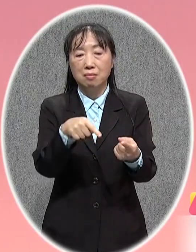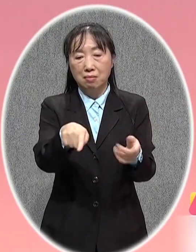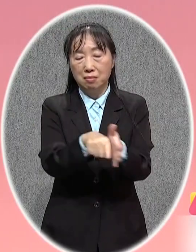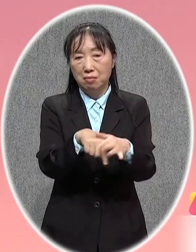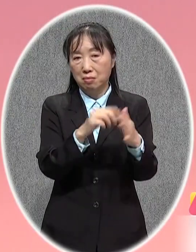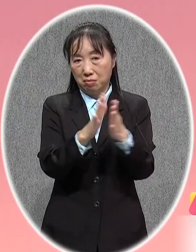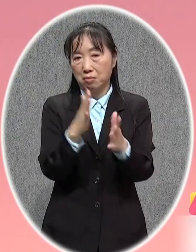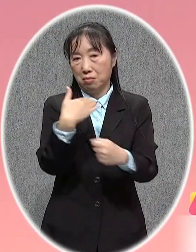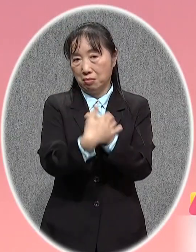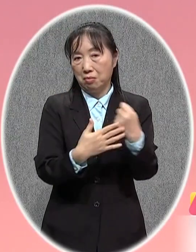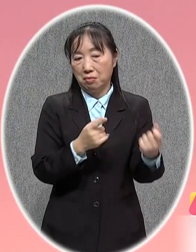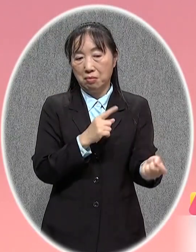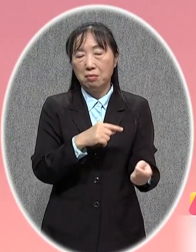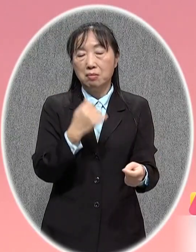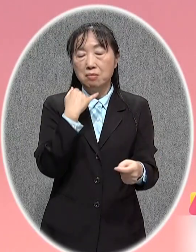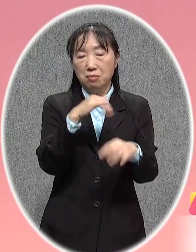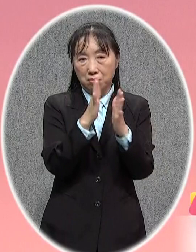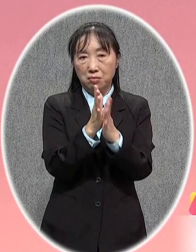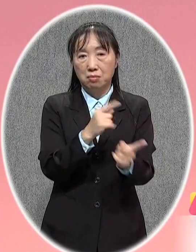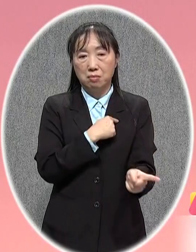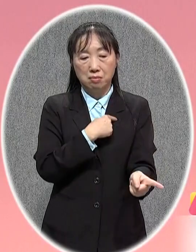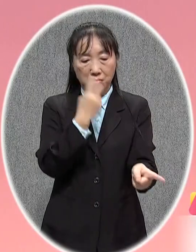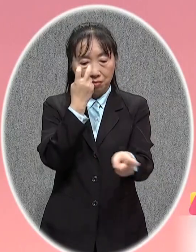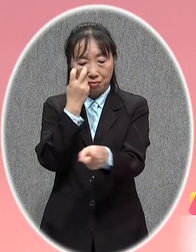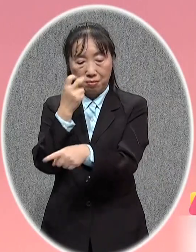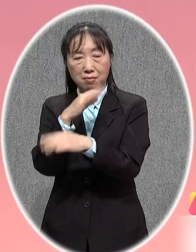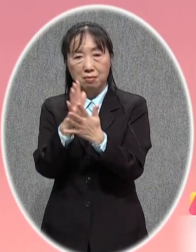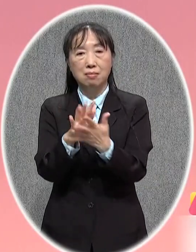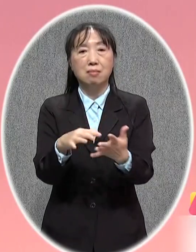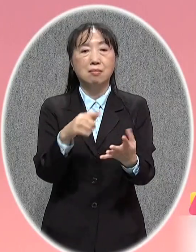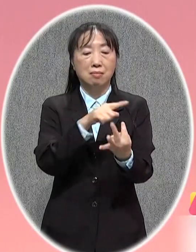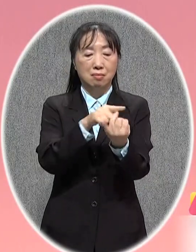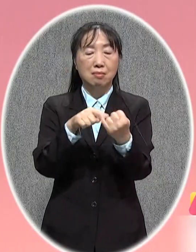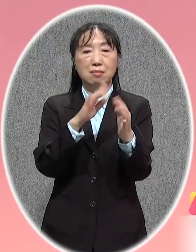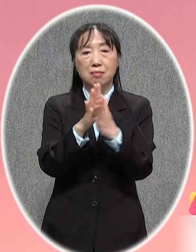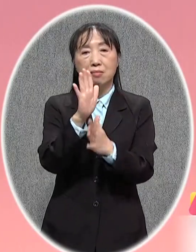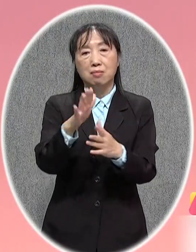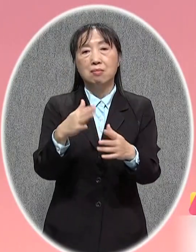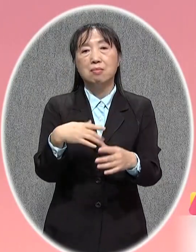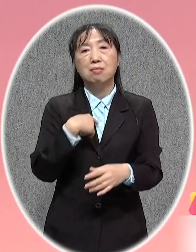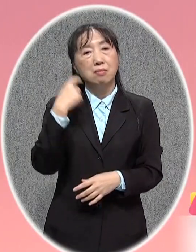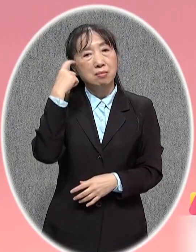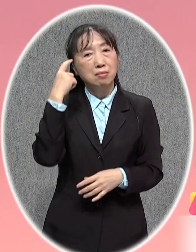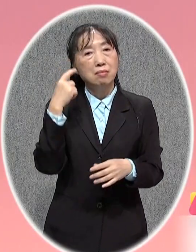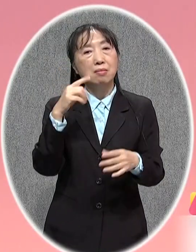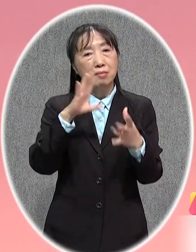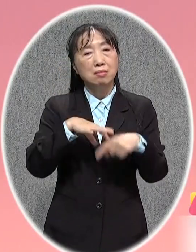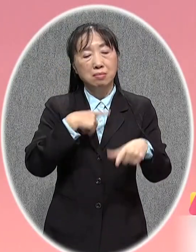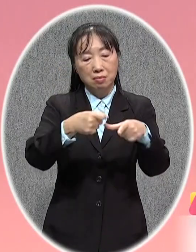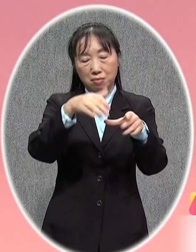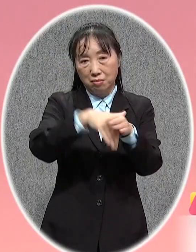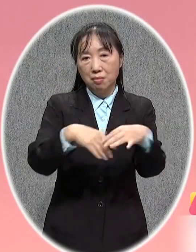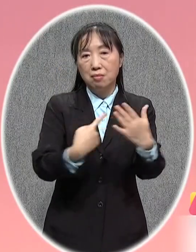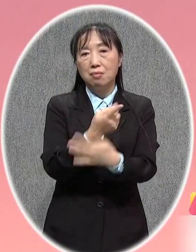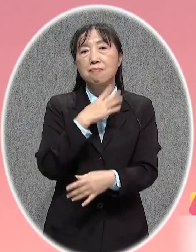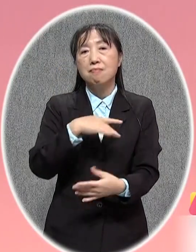顾。但是呢，今天这个公投案呢，只是要让我们投同意与否，它反而